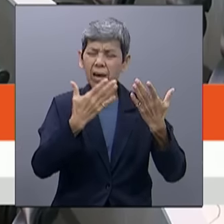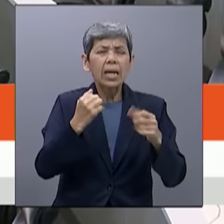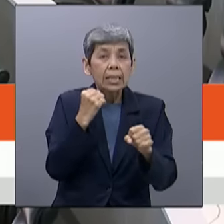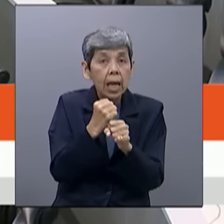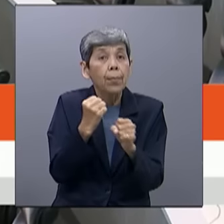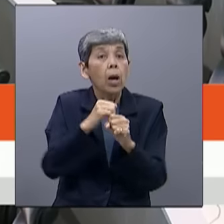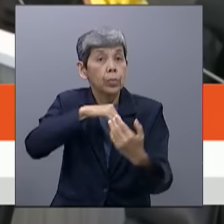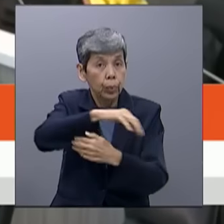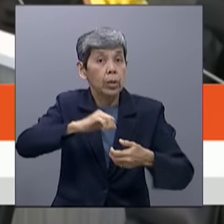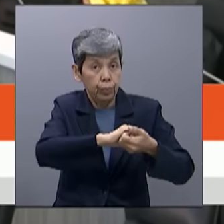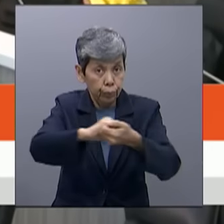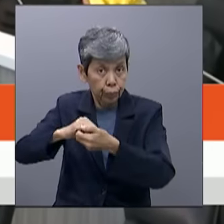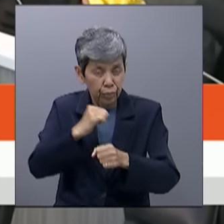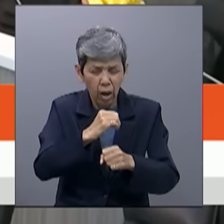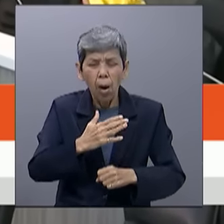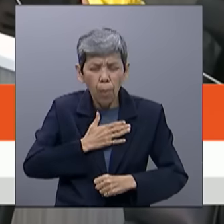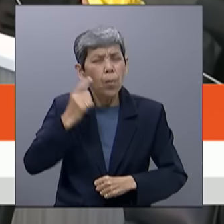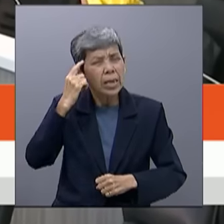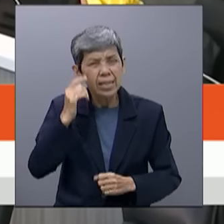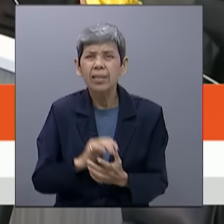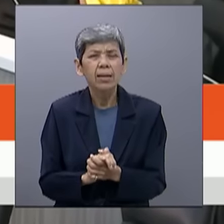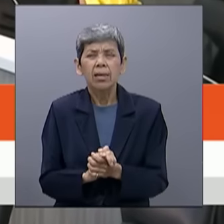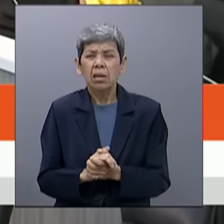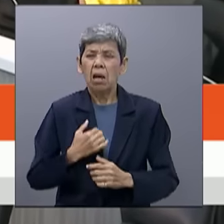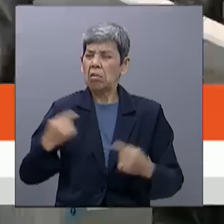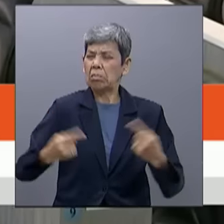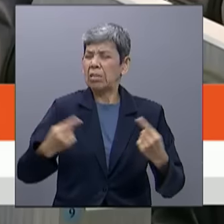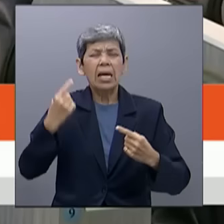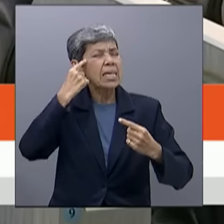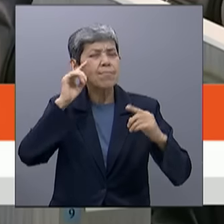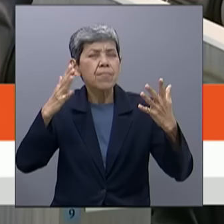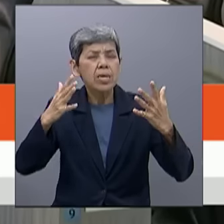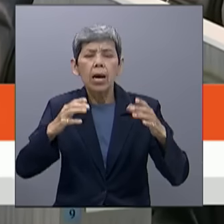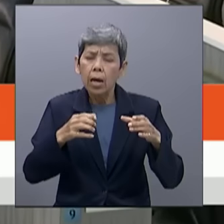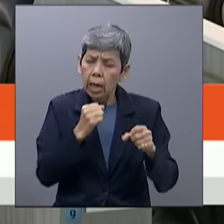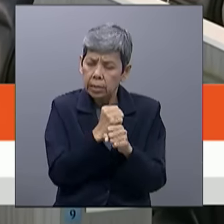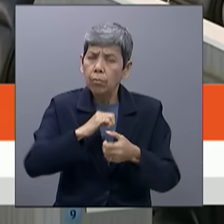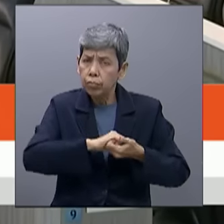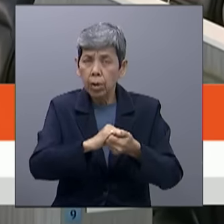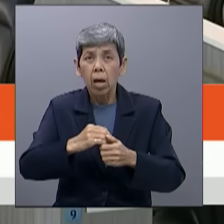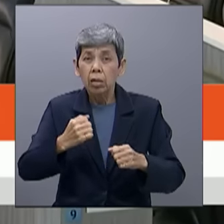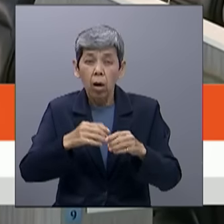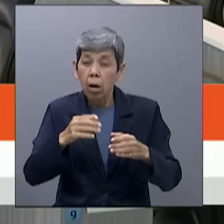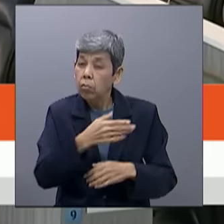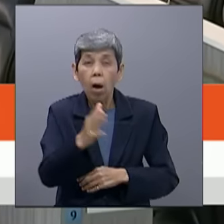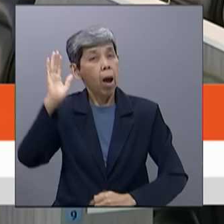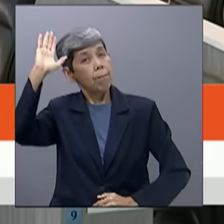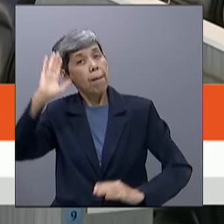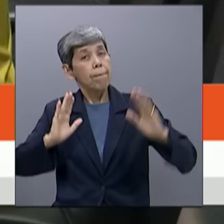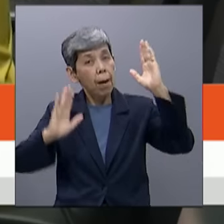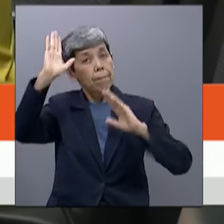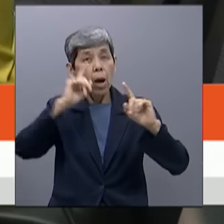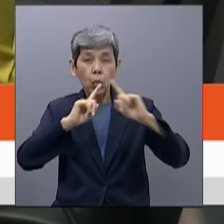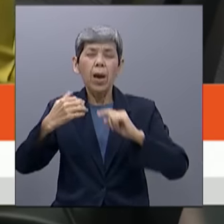แล้วเนี่ยผมว่าแค่จะลดการทะเลาะเบาะแว้งลงแต่การถกเถียงในสภาย่อมมีอยู